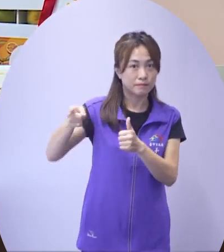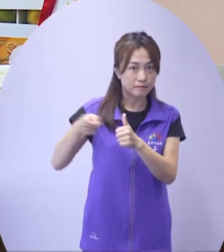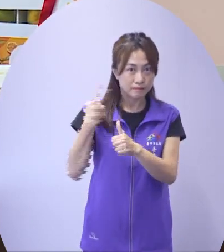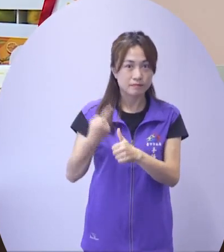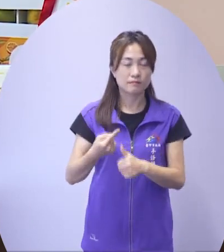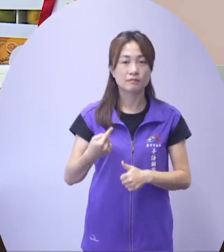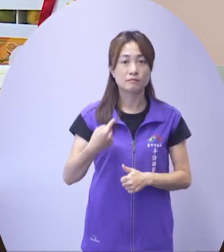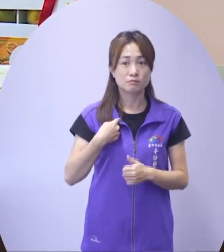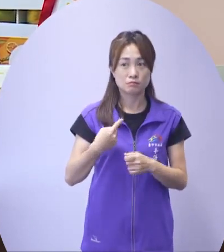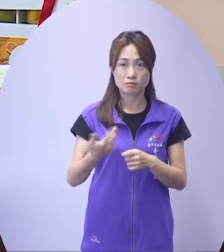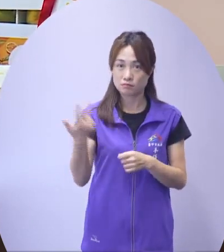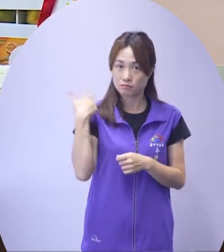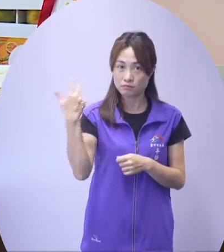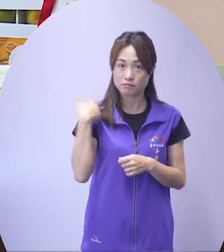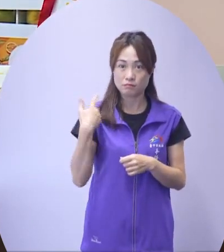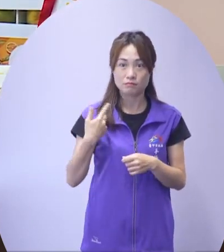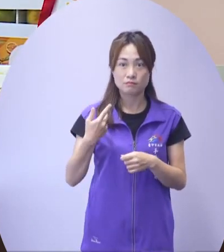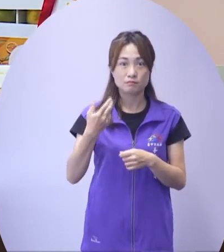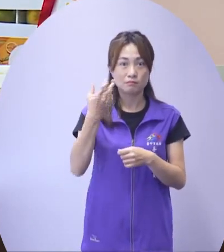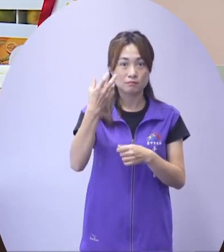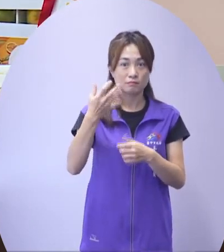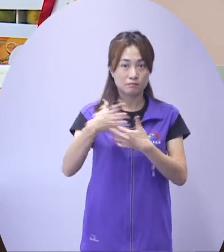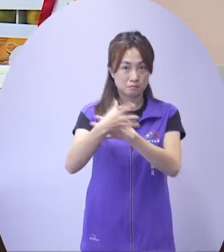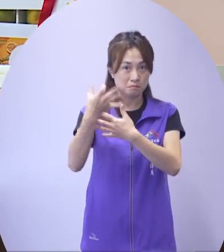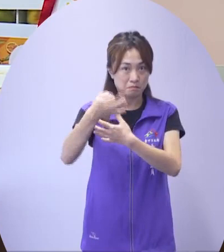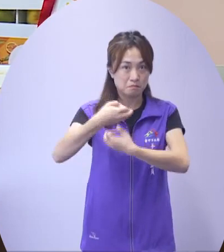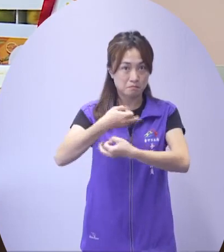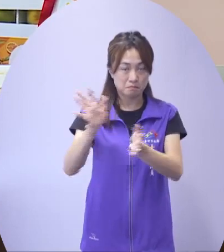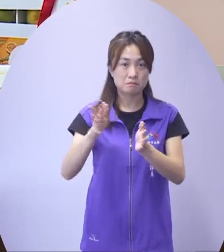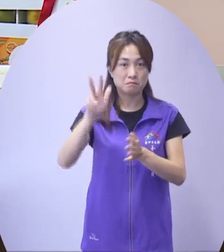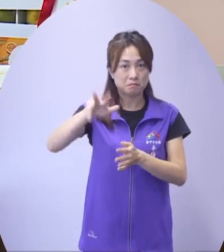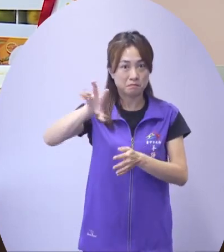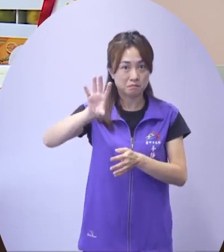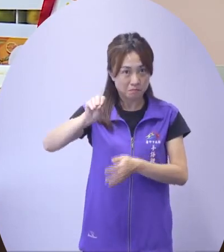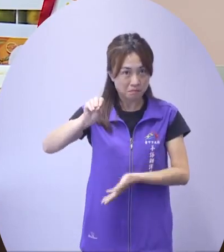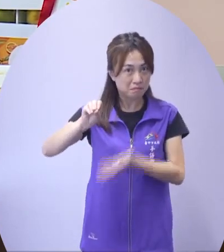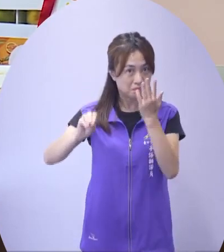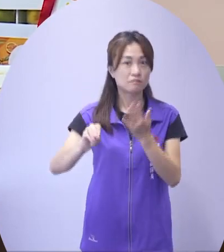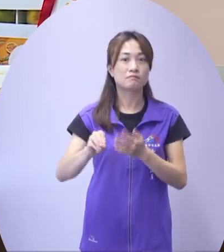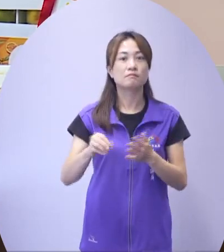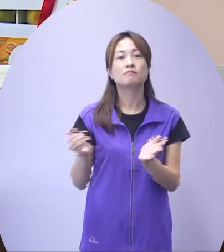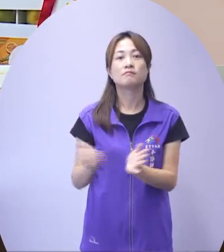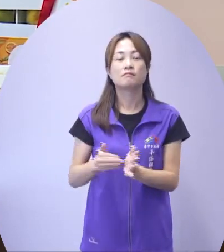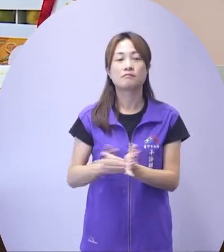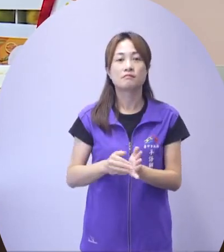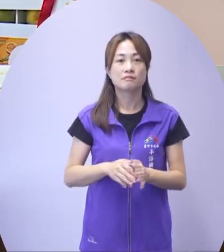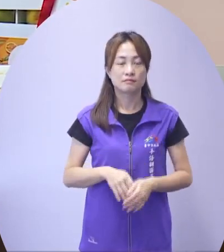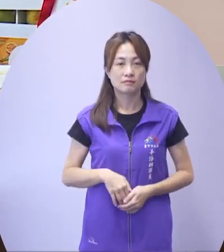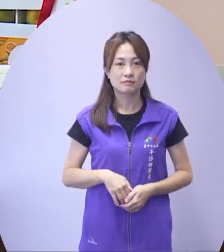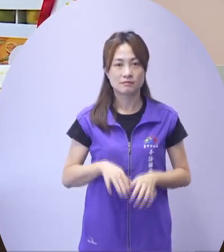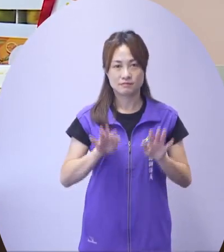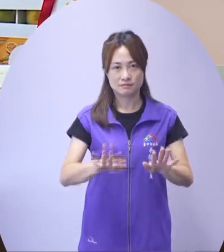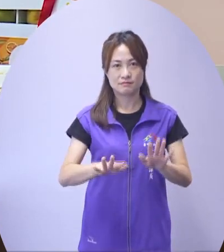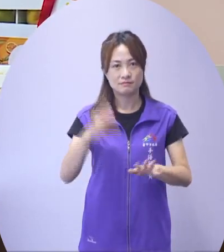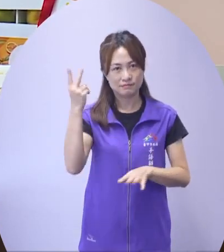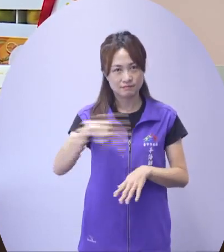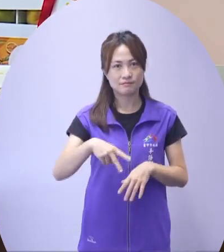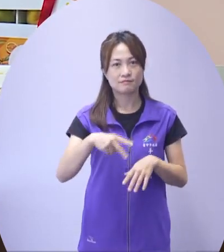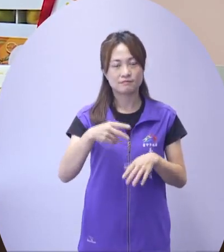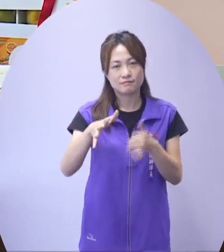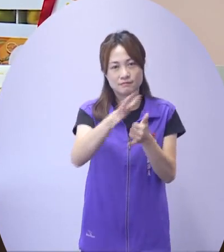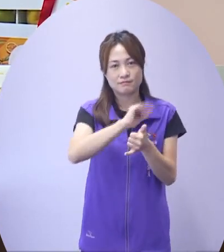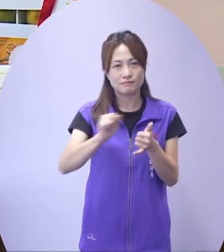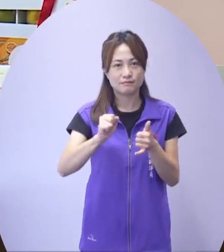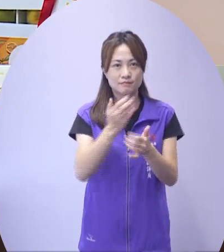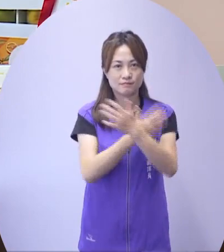出7000多万的奖金以后呢，再传来我们的运动界的好消息，就是全国深藏运特奥保龄